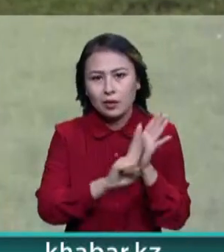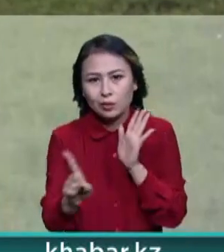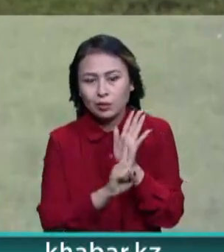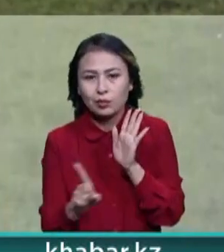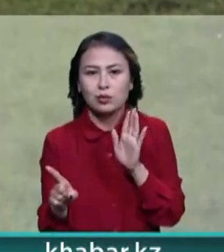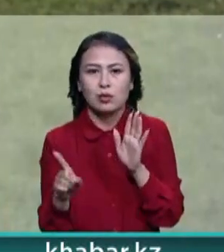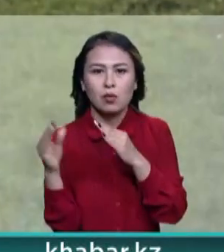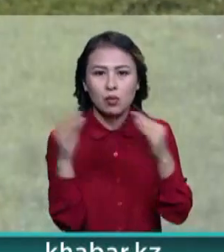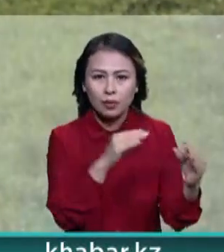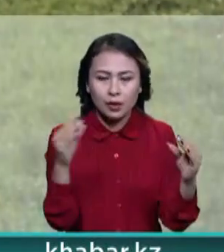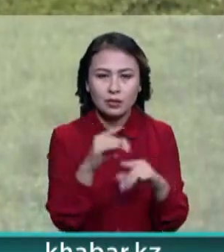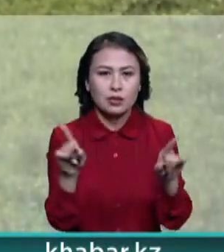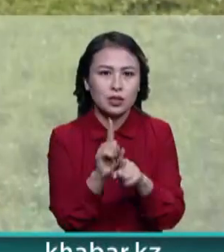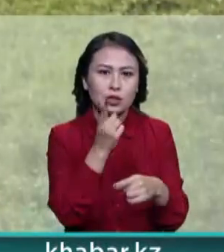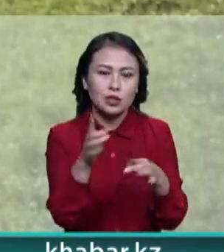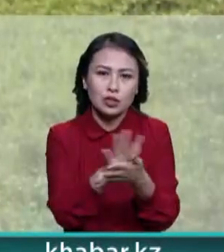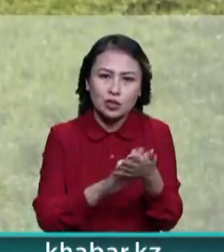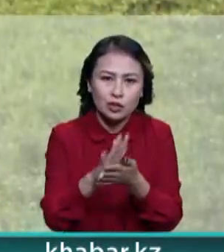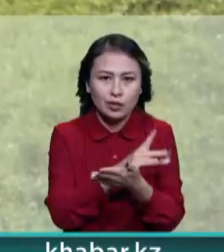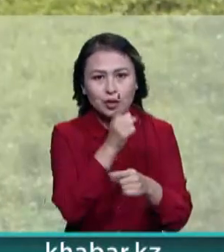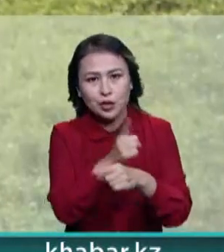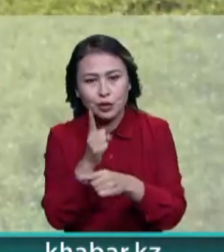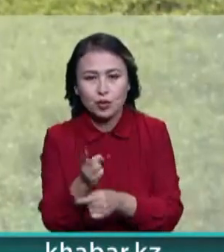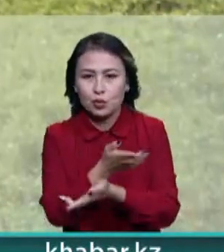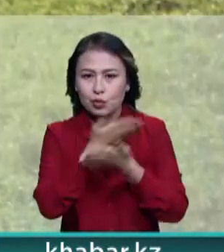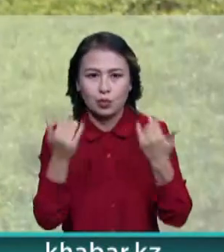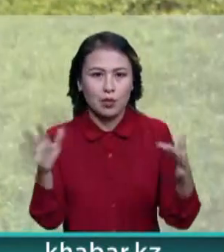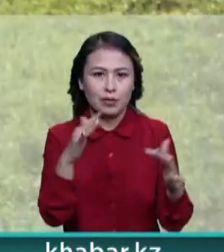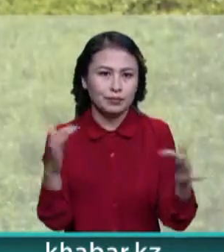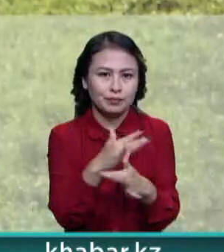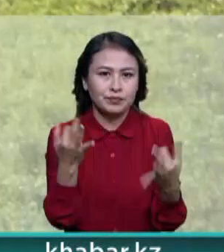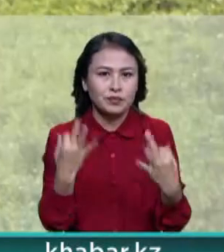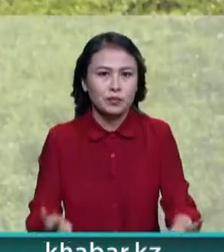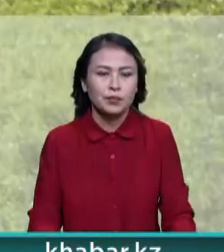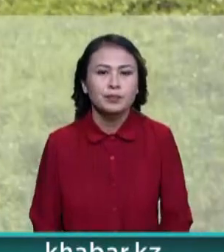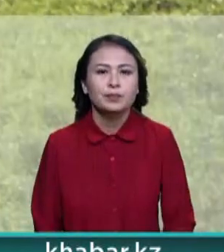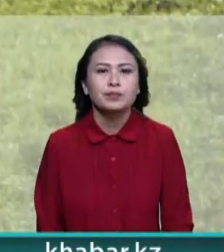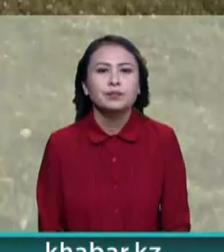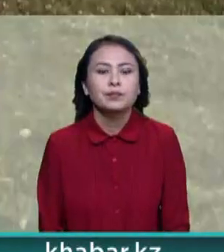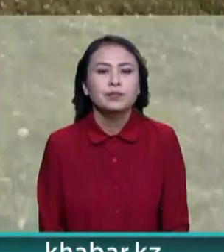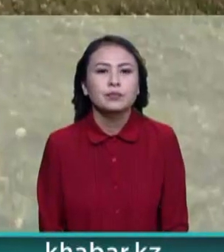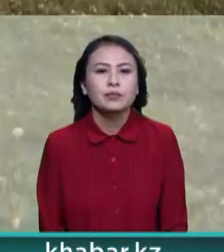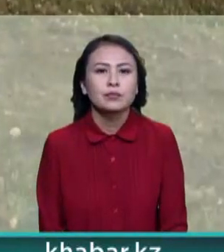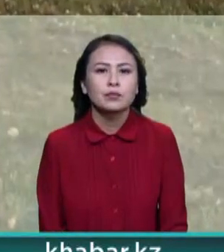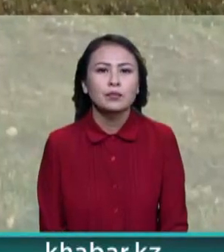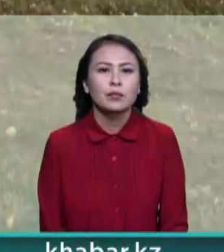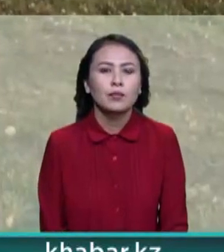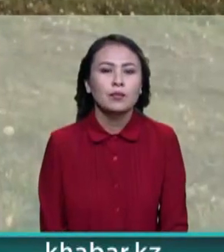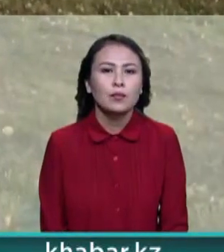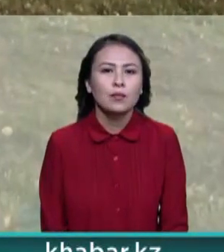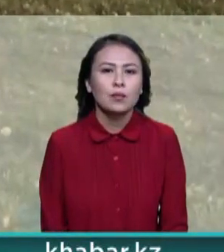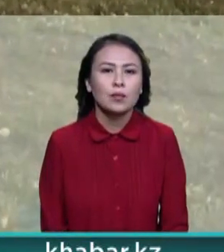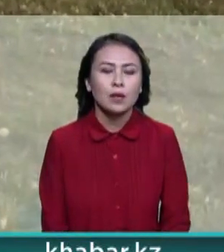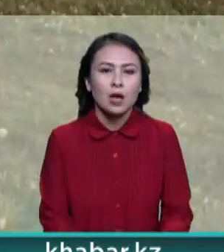кетуге көлік қатынасына ешқандай шектеу қойылып, барлығы емін-еркін қатынап жүр. Умрут много, там